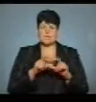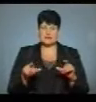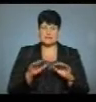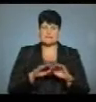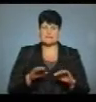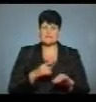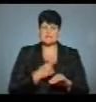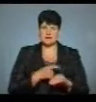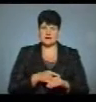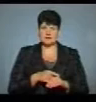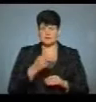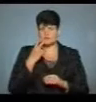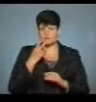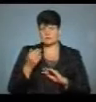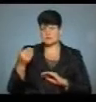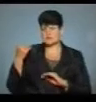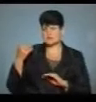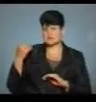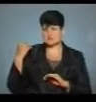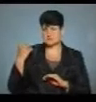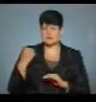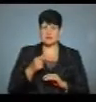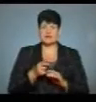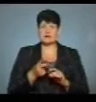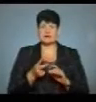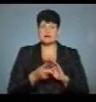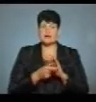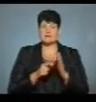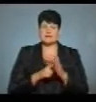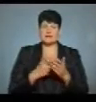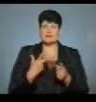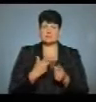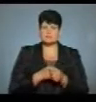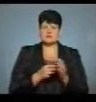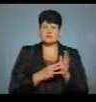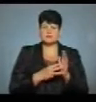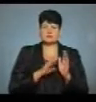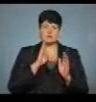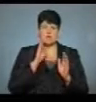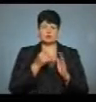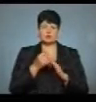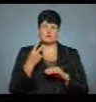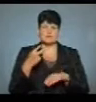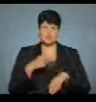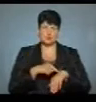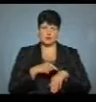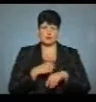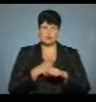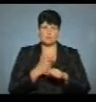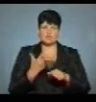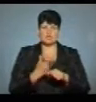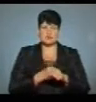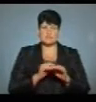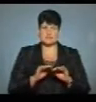дитячої лікарні. Ось тут позаду мене кабінет профілактичних щеплень, де з 8 ранку до 20 години проводять щеплення дітям.